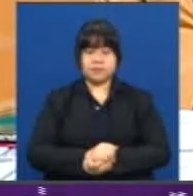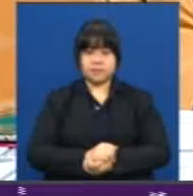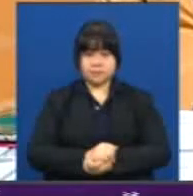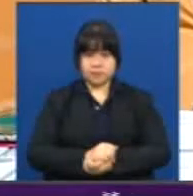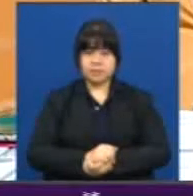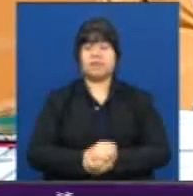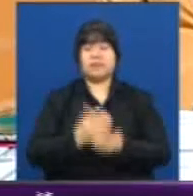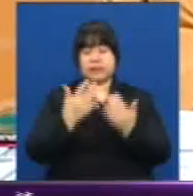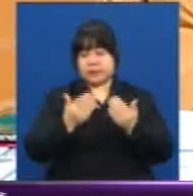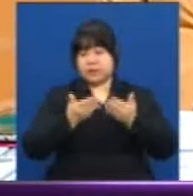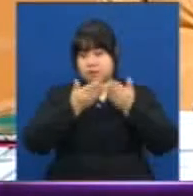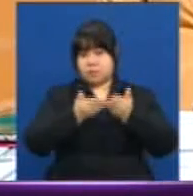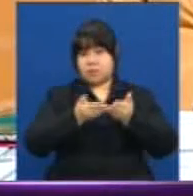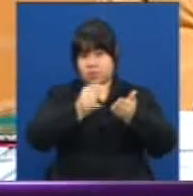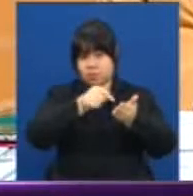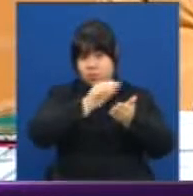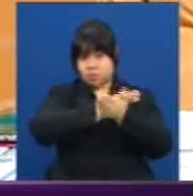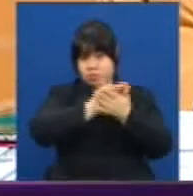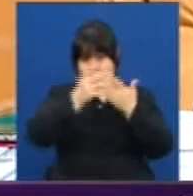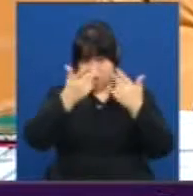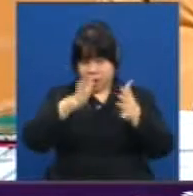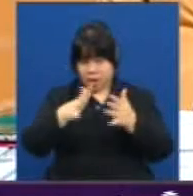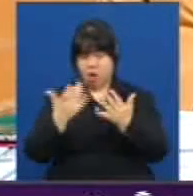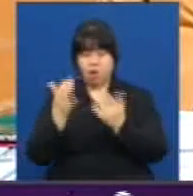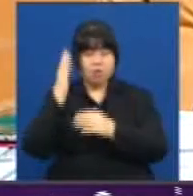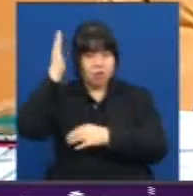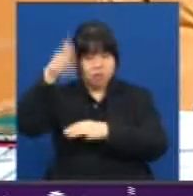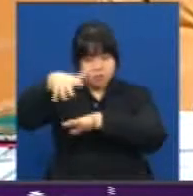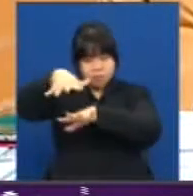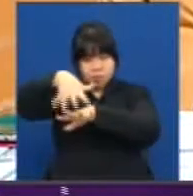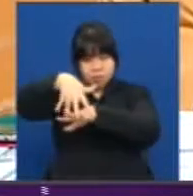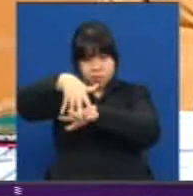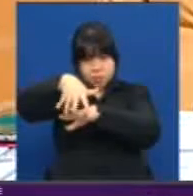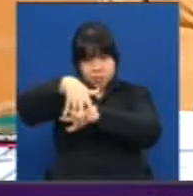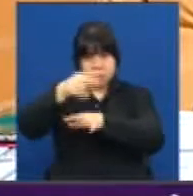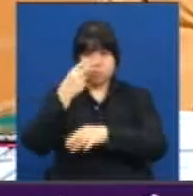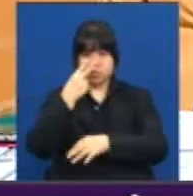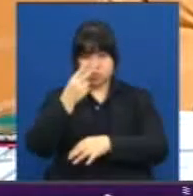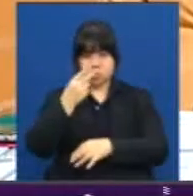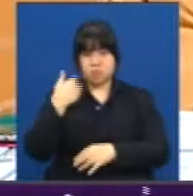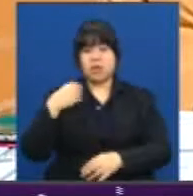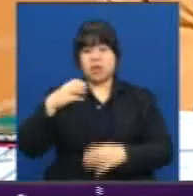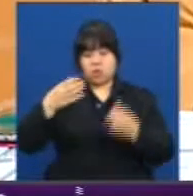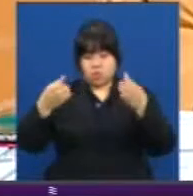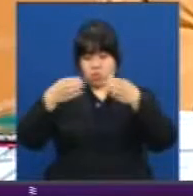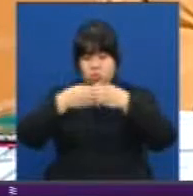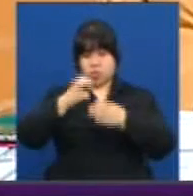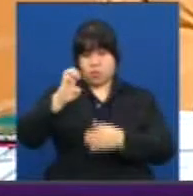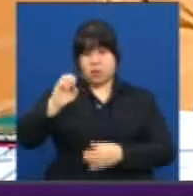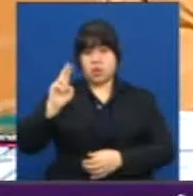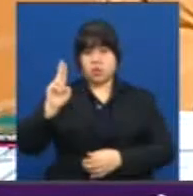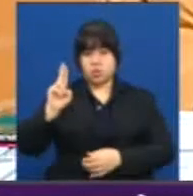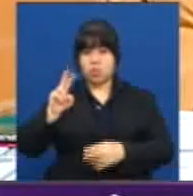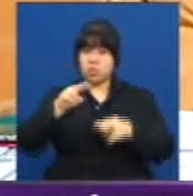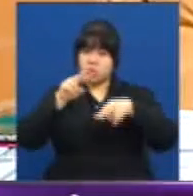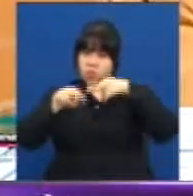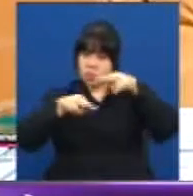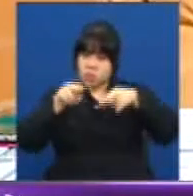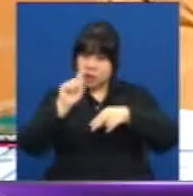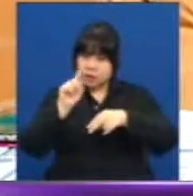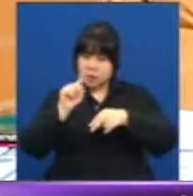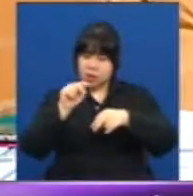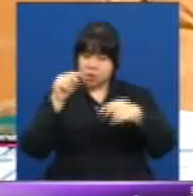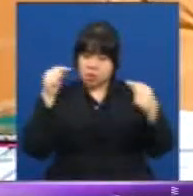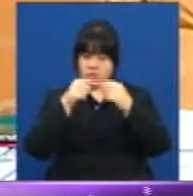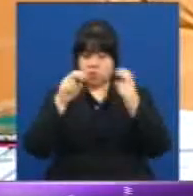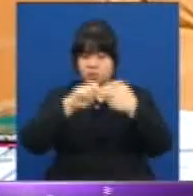จากแรงงานด้านประมงดูแรงงานอุตสาหกรรมสิ่งทอกันบ้างนะคะซึ่งเป็นหนึ่งอุตสาหกรรมที่ EU นั้นมีการจับตามองถึงเรื่องของการใช้แรงงาน